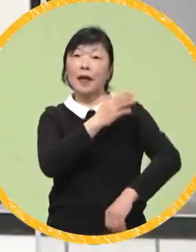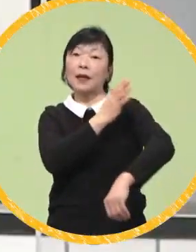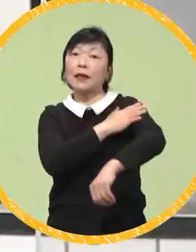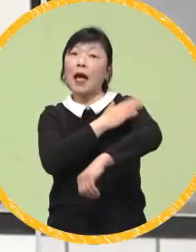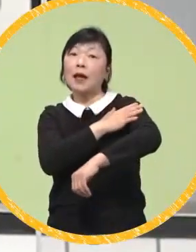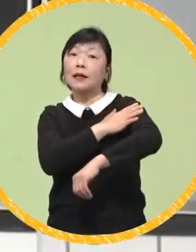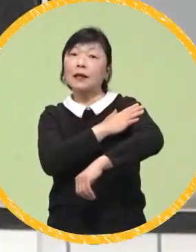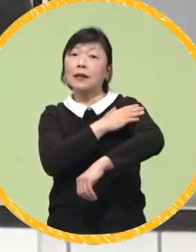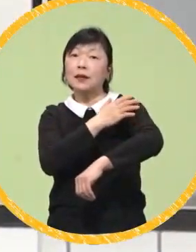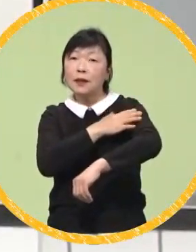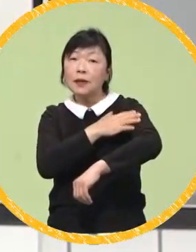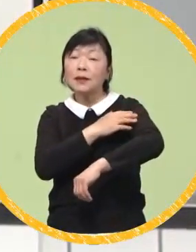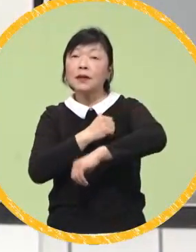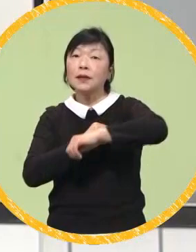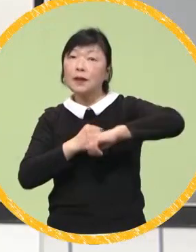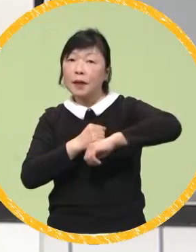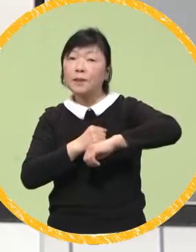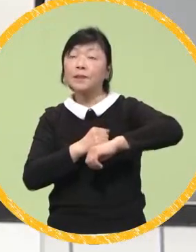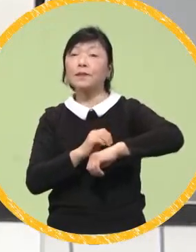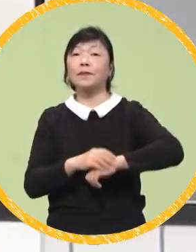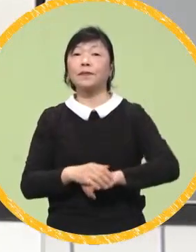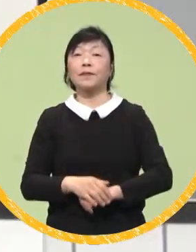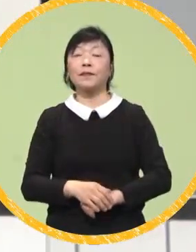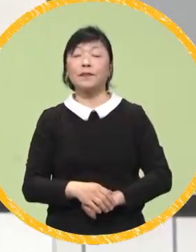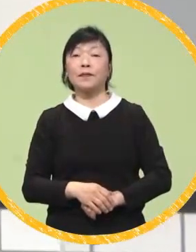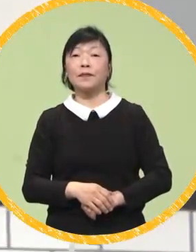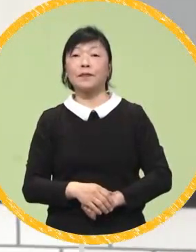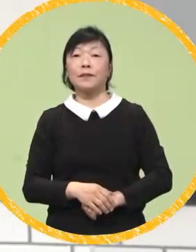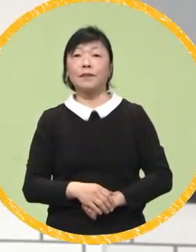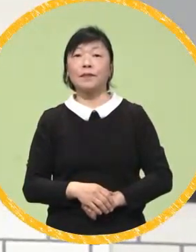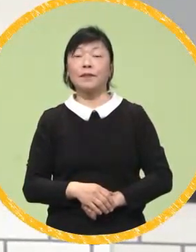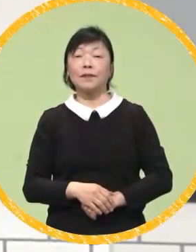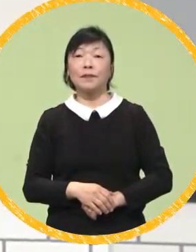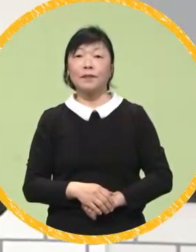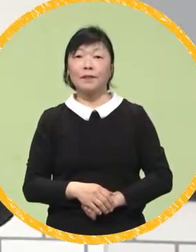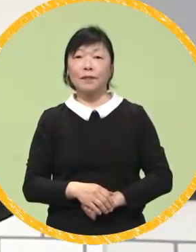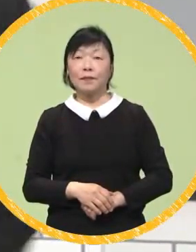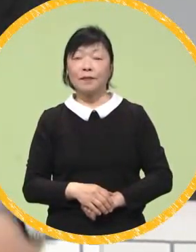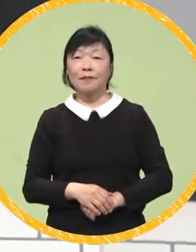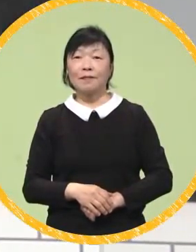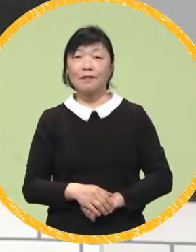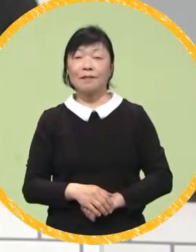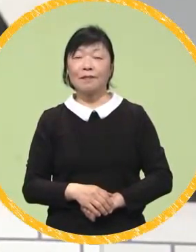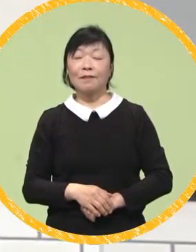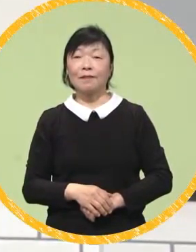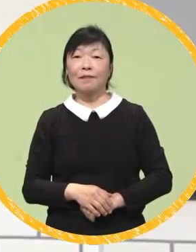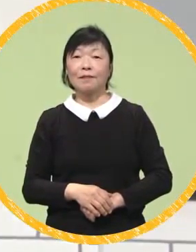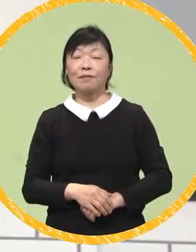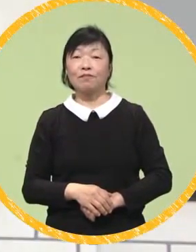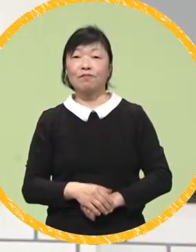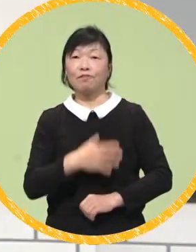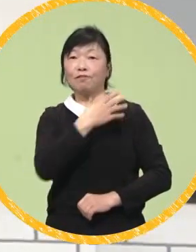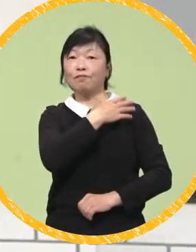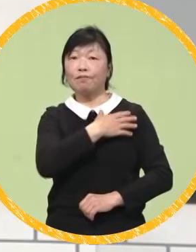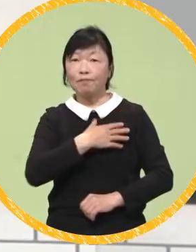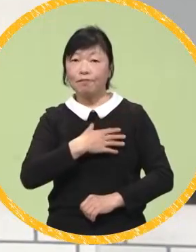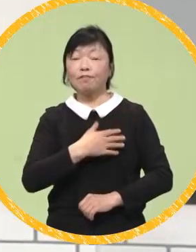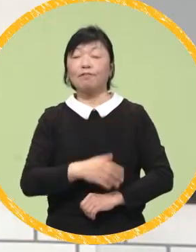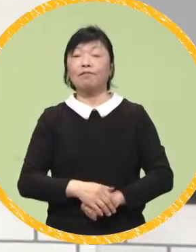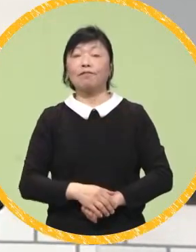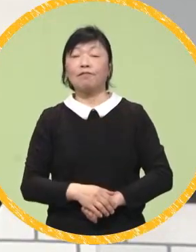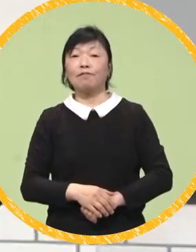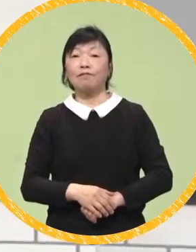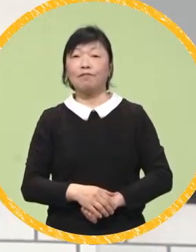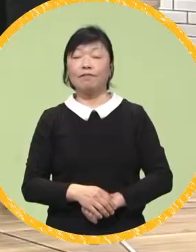までとしていきましょうこれヨガはキロ下から先生ですね自分を言ってやらなきゃいんですよねこれねはいこの正面でここですねおめでとう